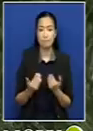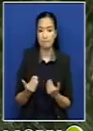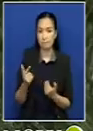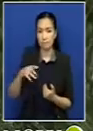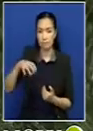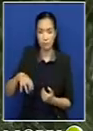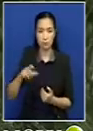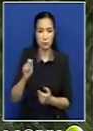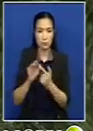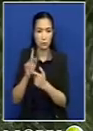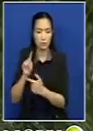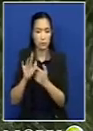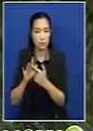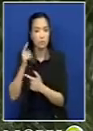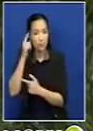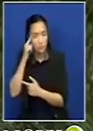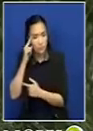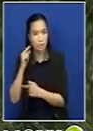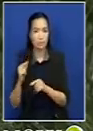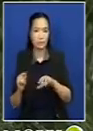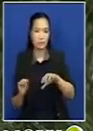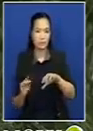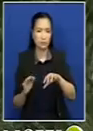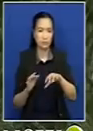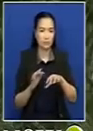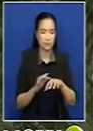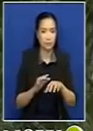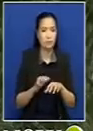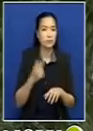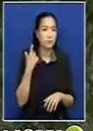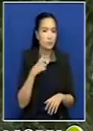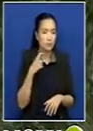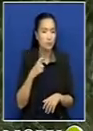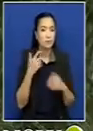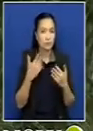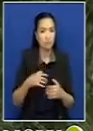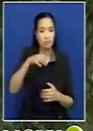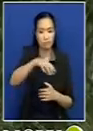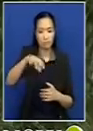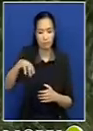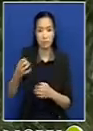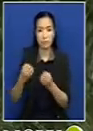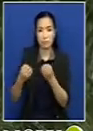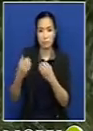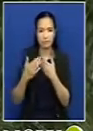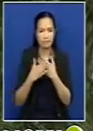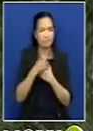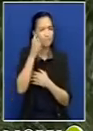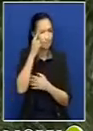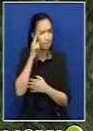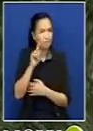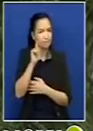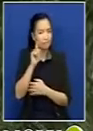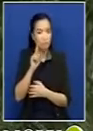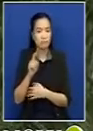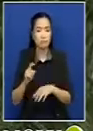ยาหลายสำนักนะครับคาดการว่าน่าจะไปบริเวณของพื้นที่ฮ่องกงนะครับส่วนอีกหลายสำนักก็คาดการนะครับว่าน่าจะขึ้นไปบ